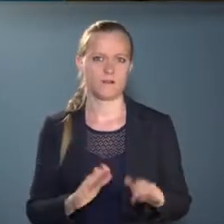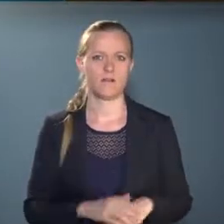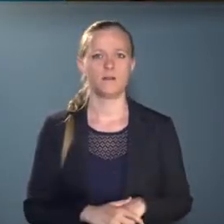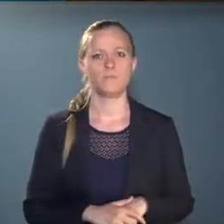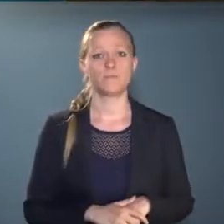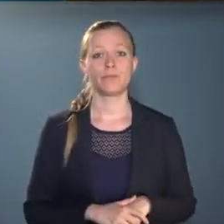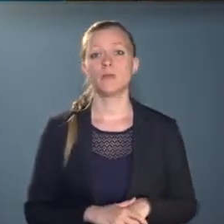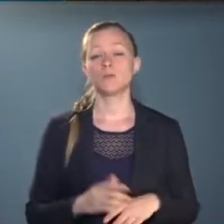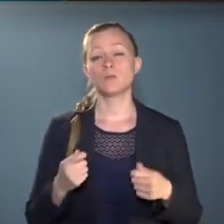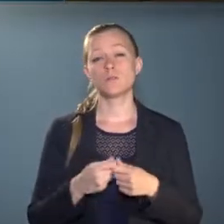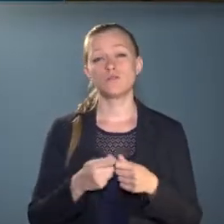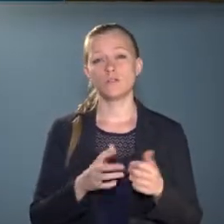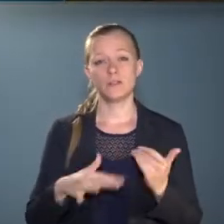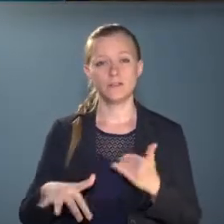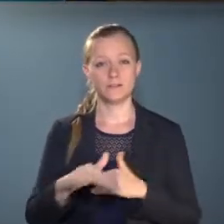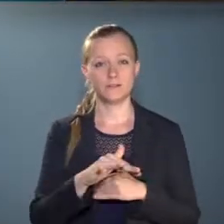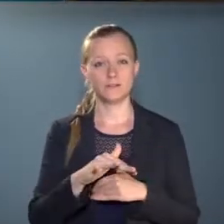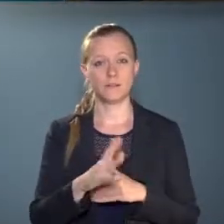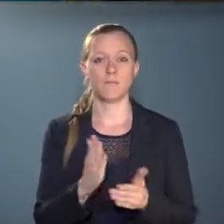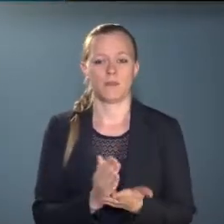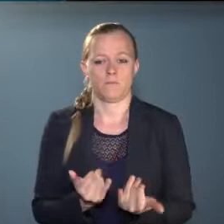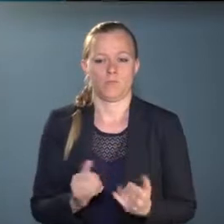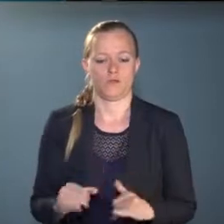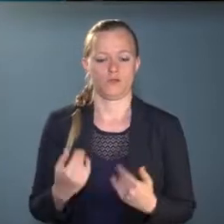közösségi tér már most is,